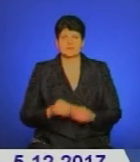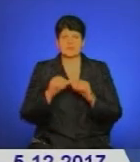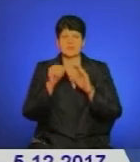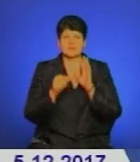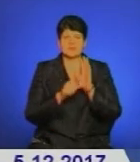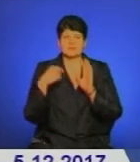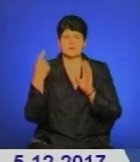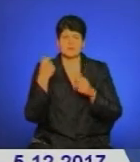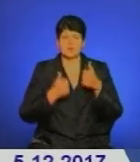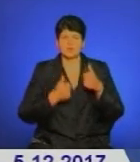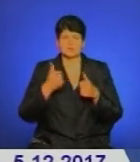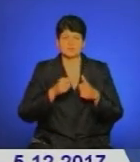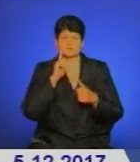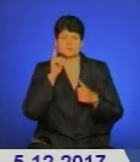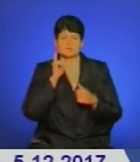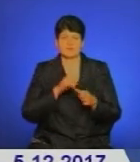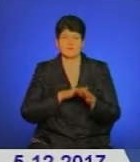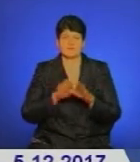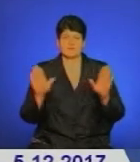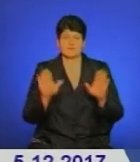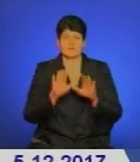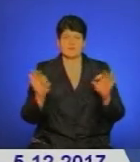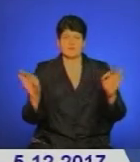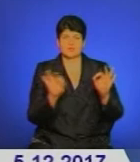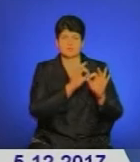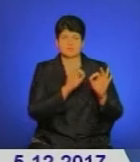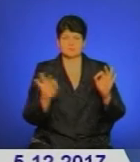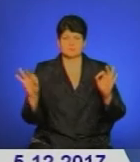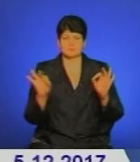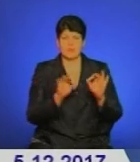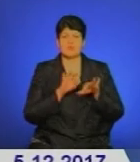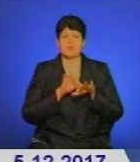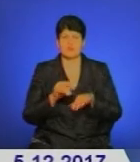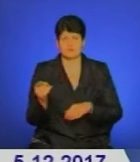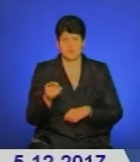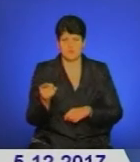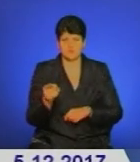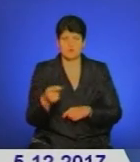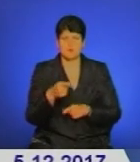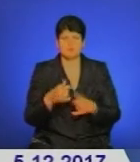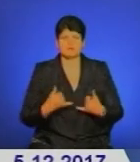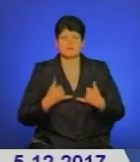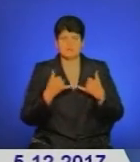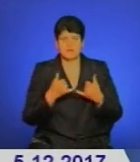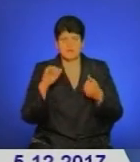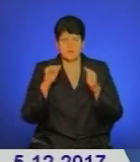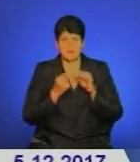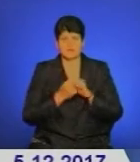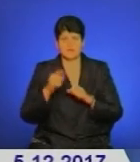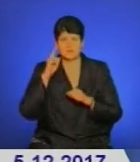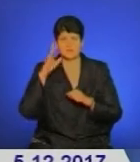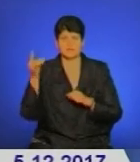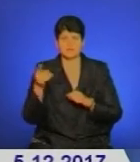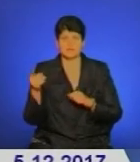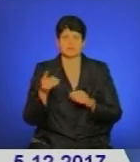Цей обласний конкурс юних виконавців на струнно-смичкових інструментах провели у Тернополі. Його присвятили пам'яті відомих тернопільських